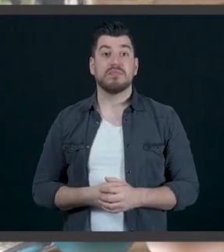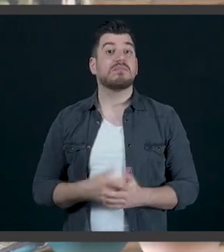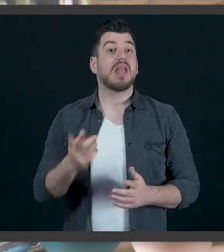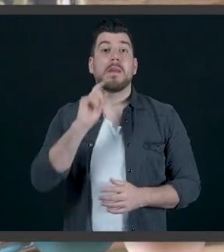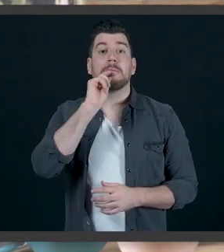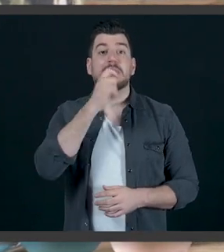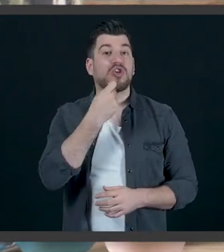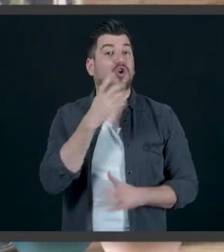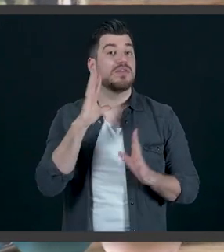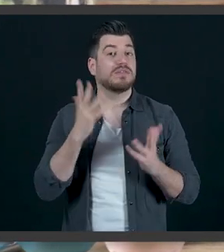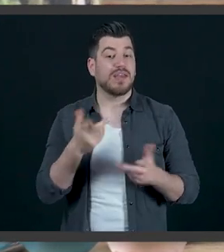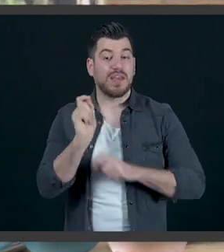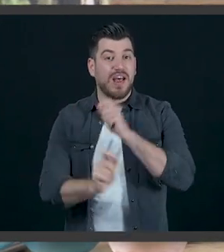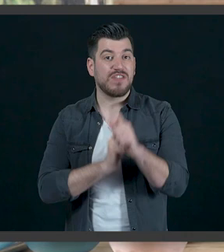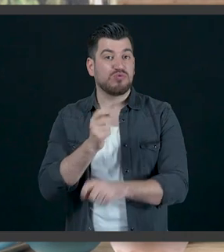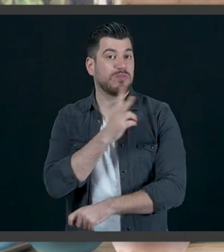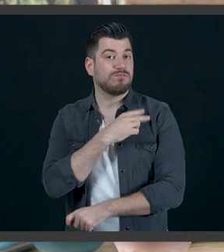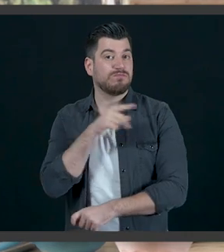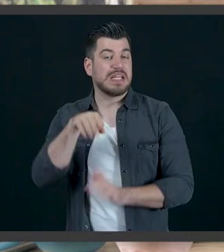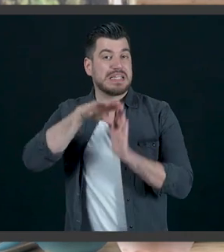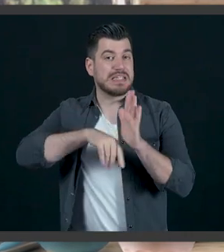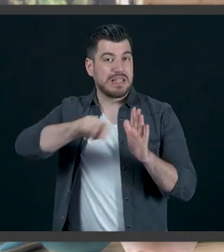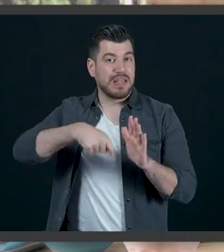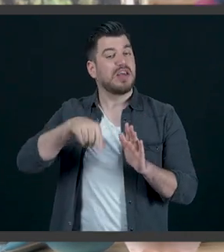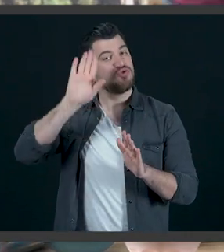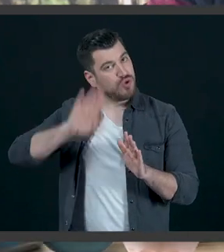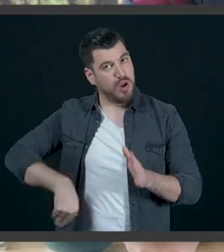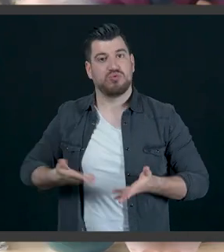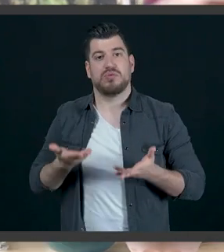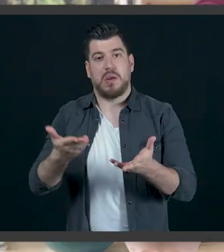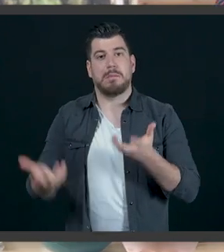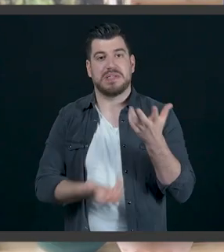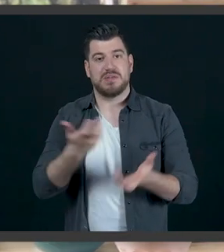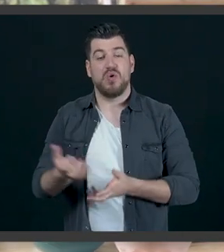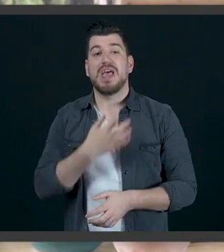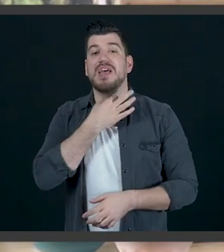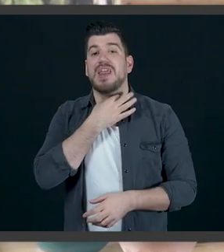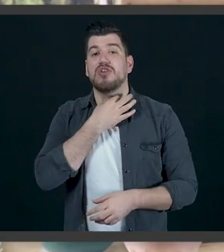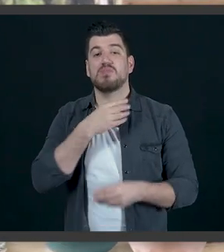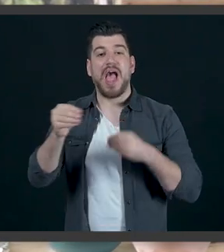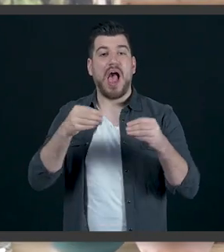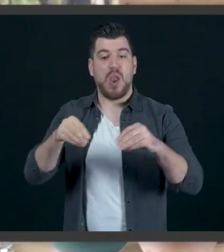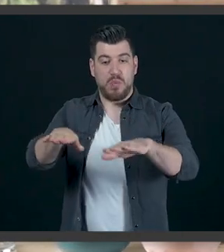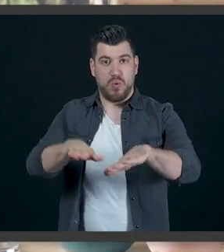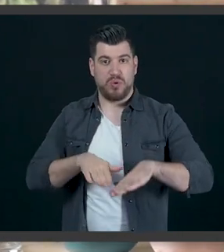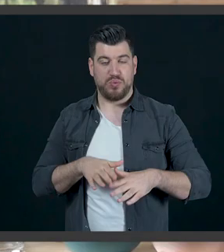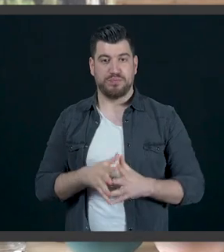μεγάλο μυστικό για να φτιάξουμε σωστά αυτή τη συνταγή μας είναι το ψήσιμο. Θα πάρετε λίγο αλουμινόχαρτο